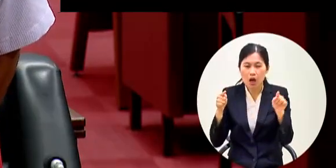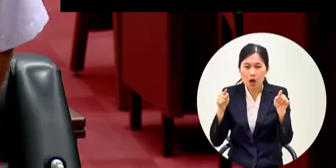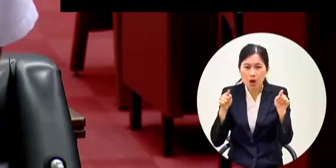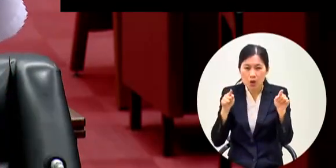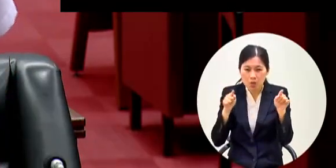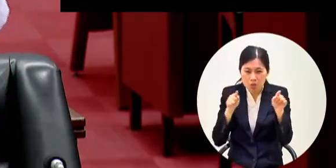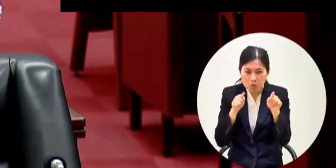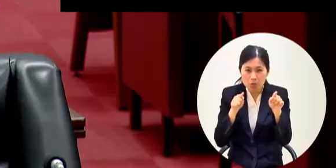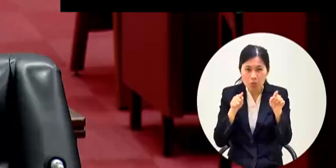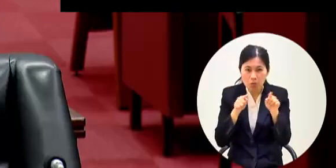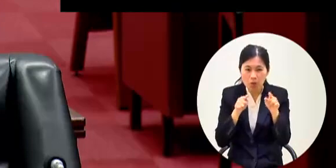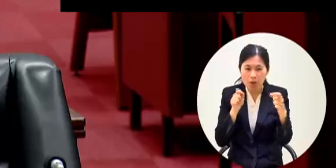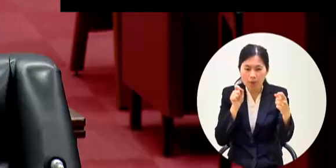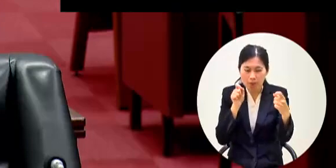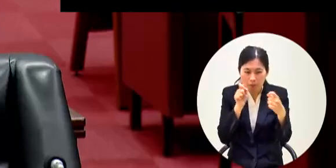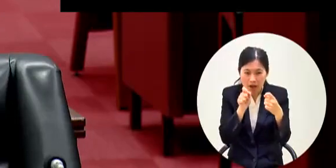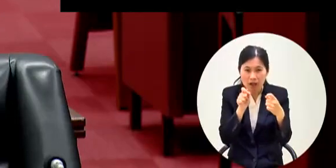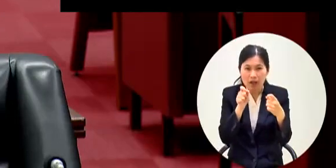的距离